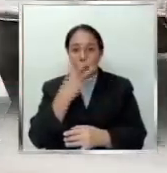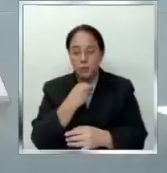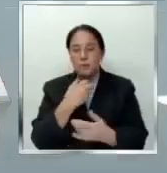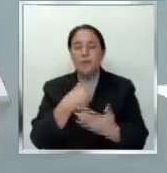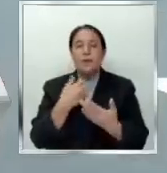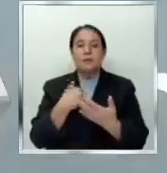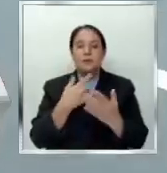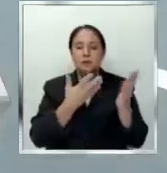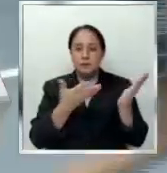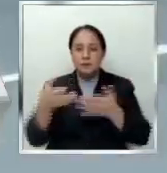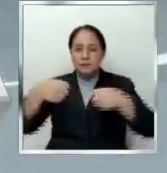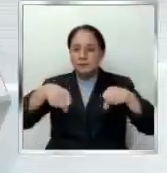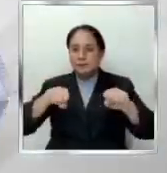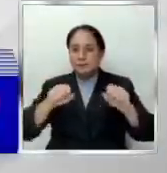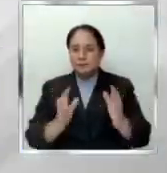delivery rider.